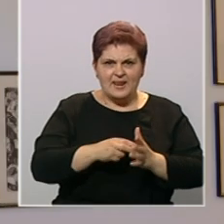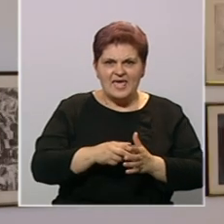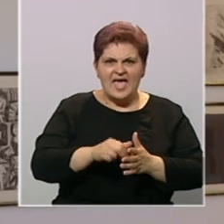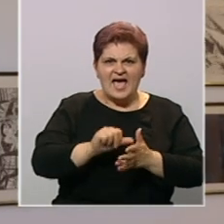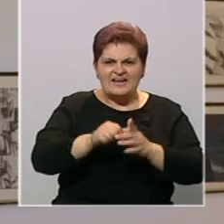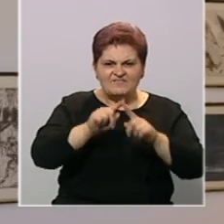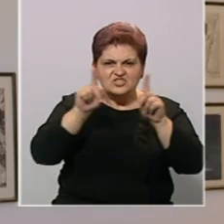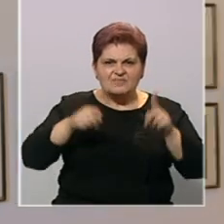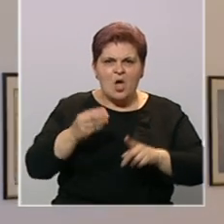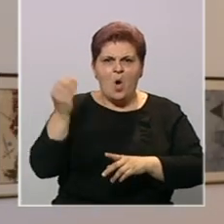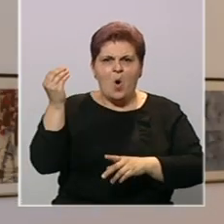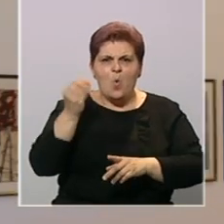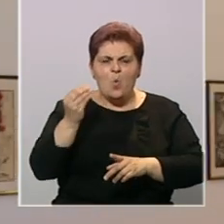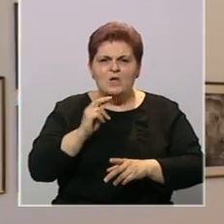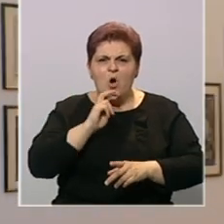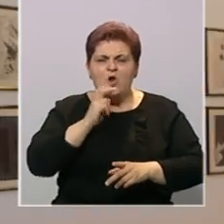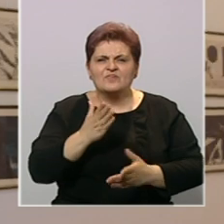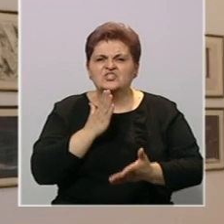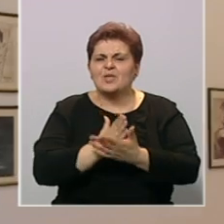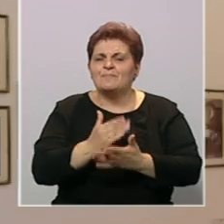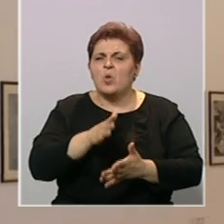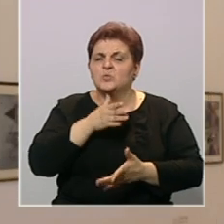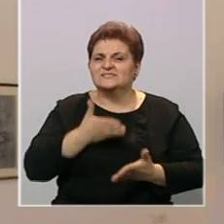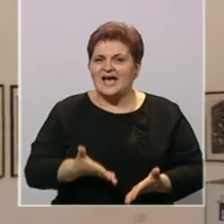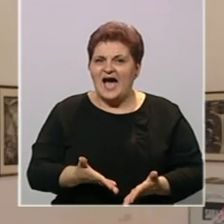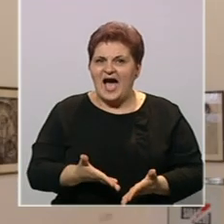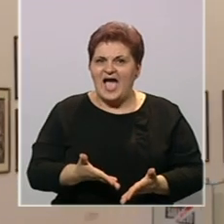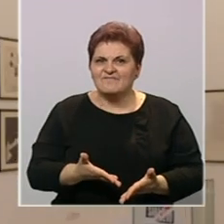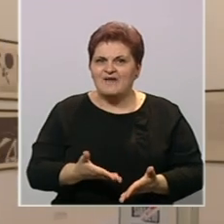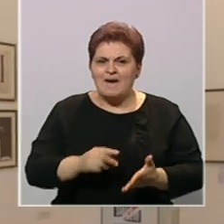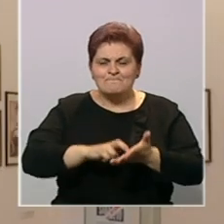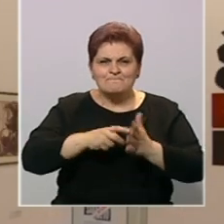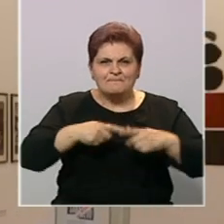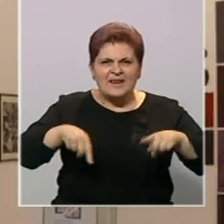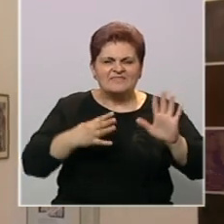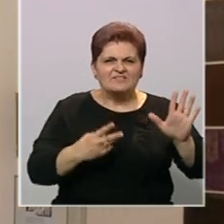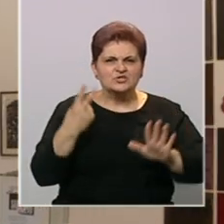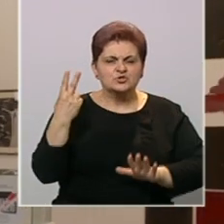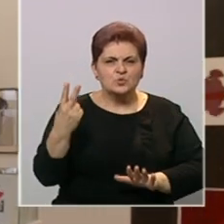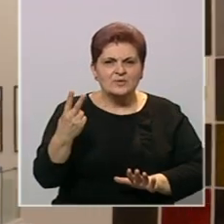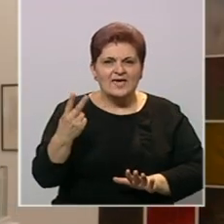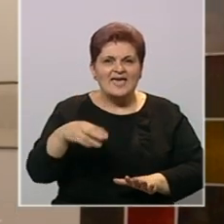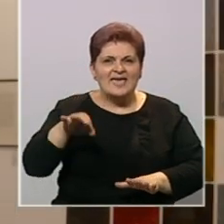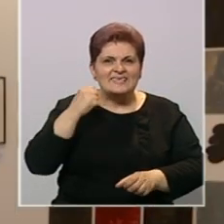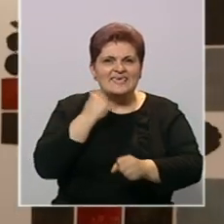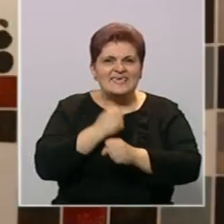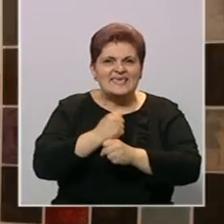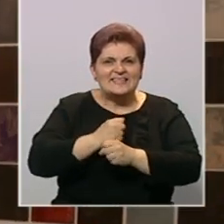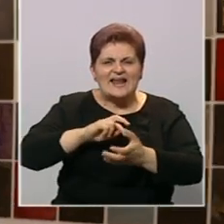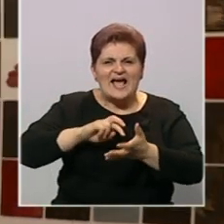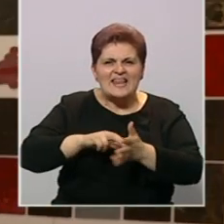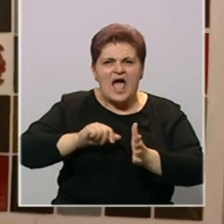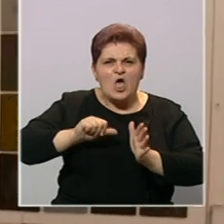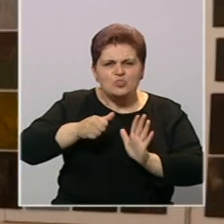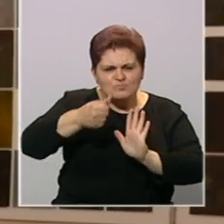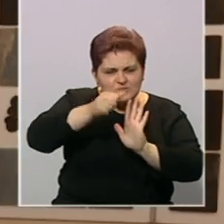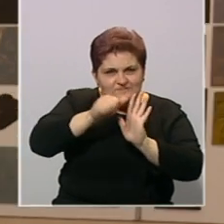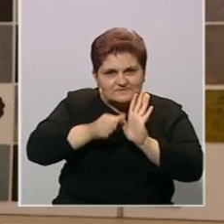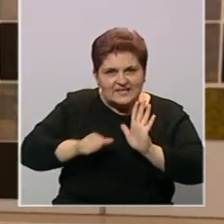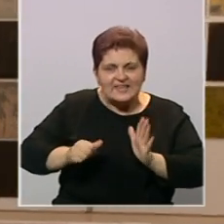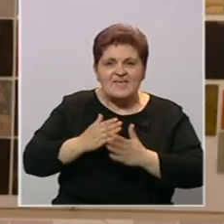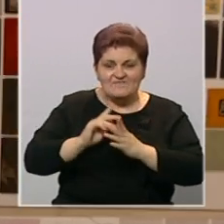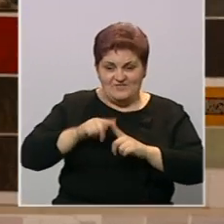nastali su kao umjetnička reakcija na dešavanja u Sarajevu. Mapa Sarajevo 92. jedina je izrađena u tehnici dubokog tiska.